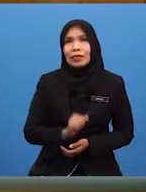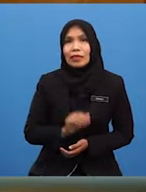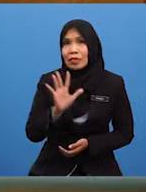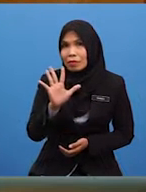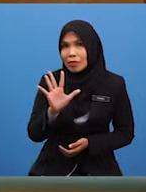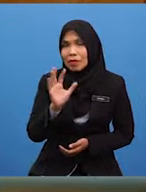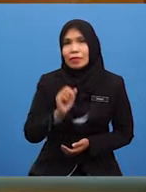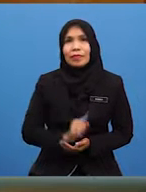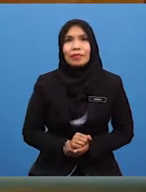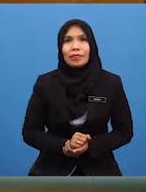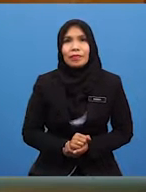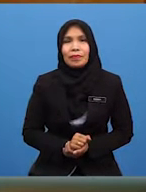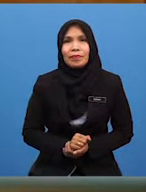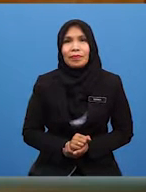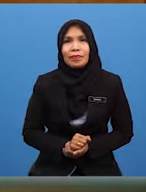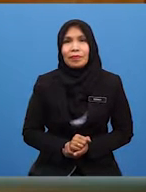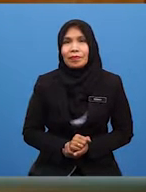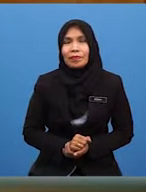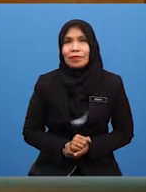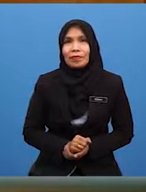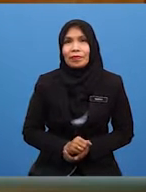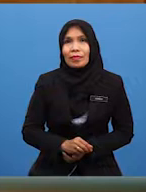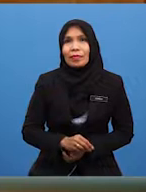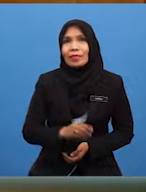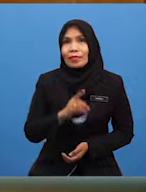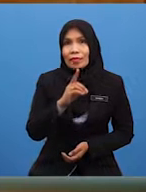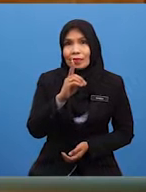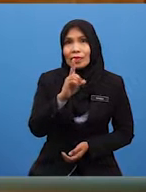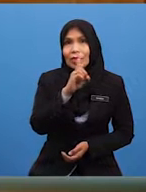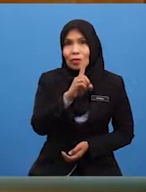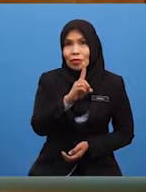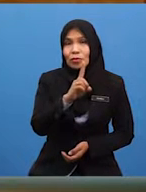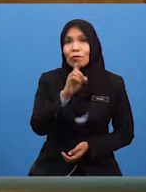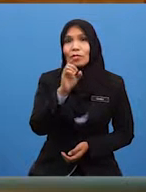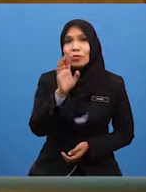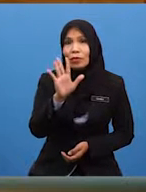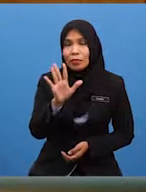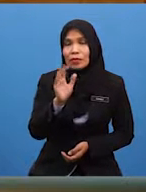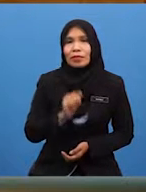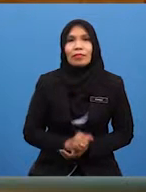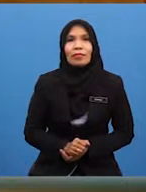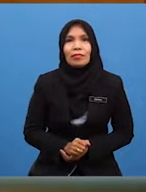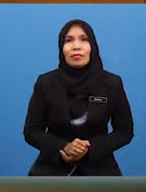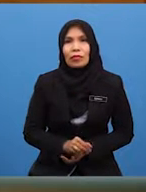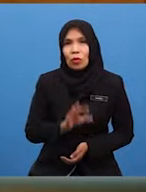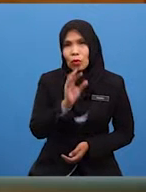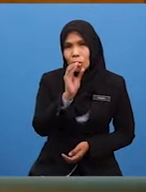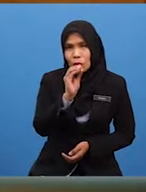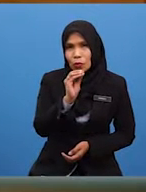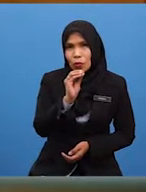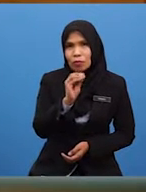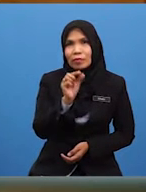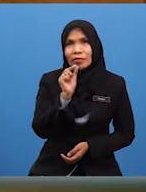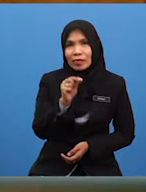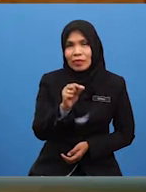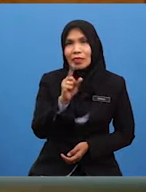5. I titik 1, 5. Maka O